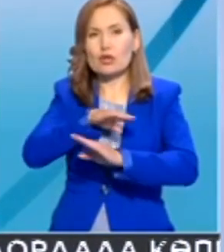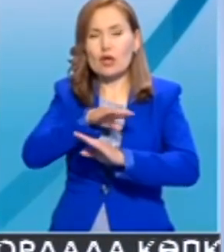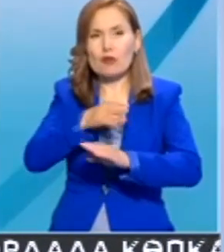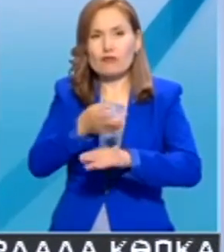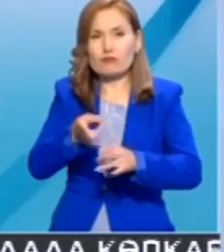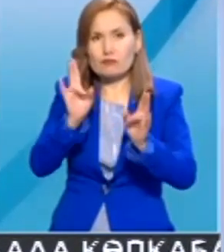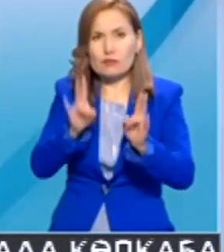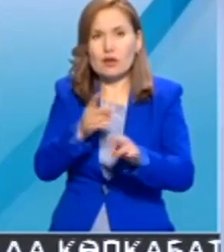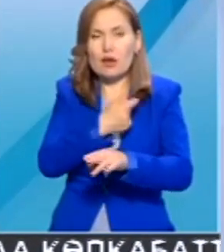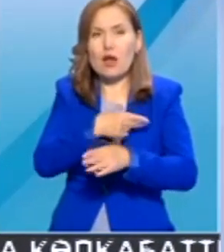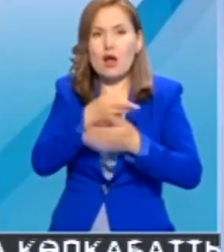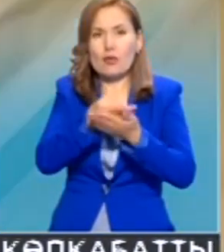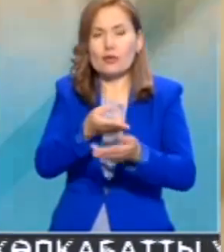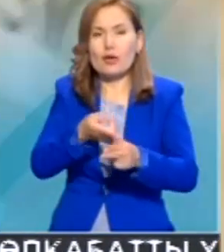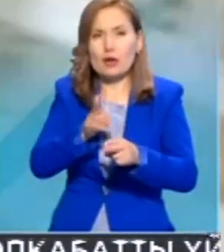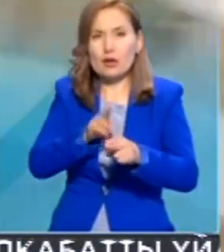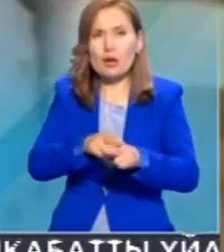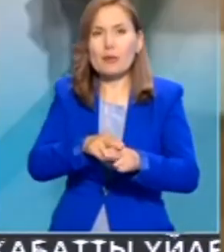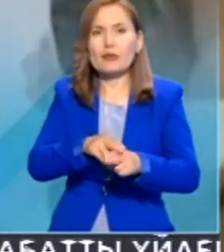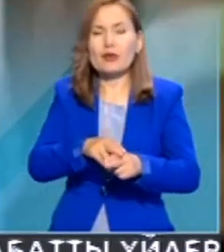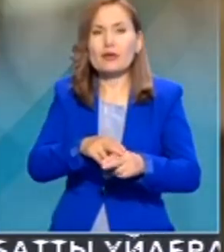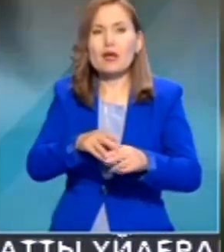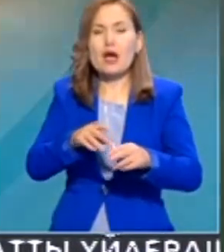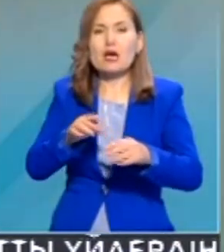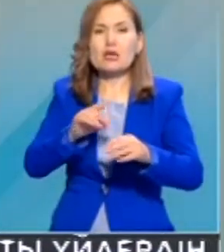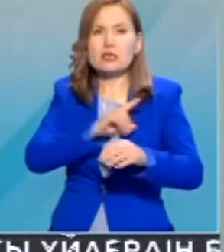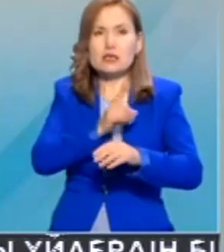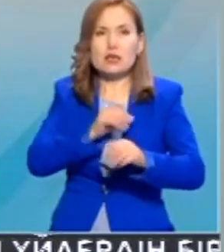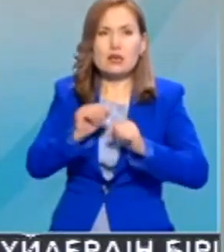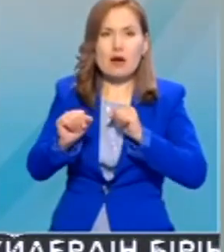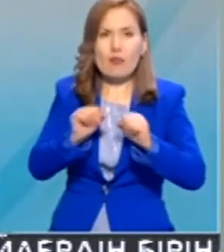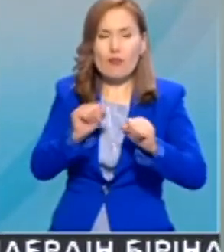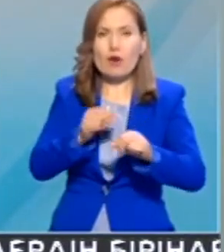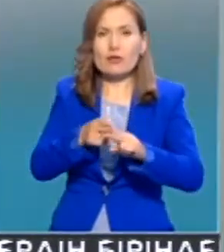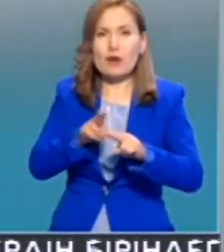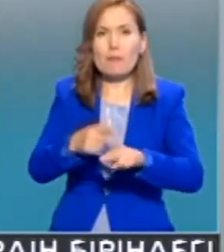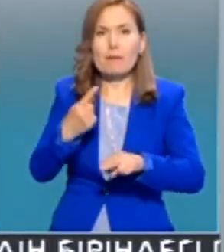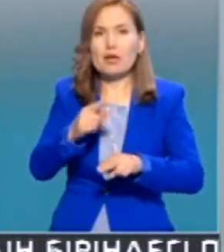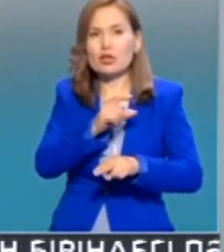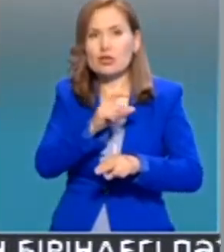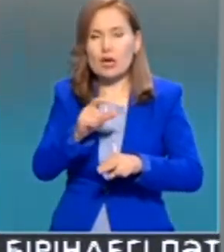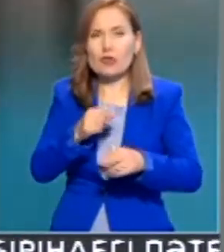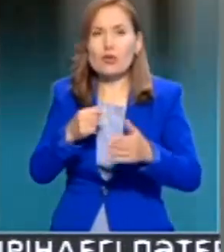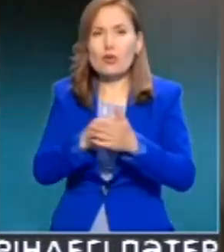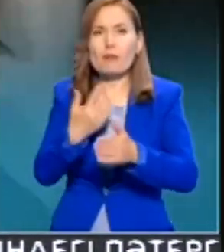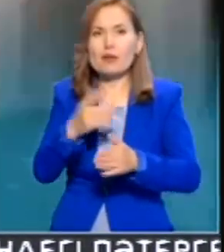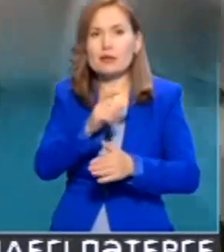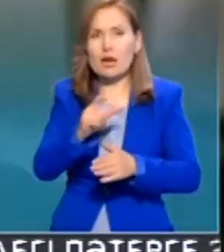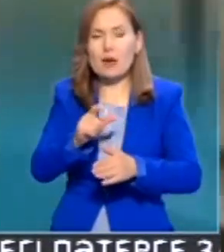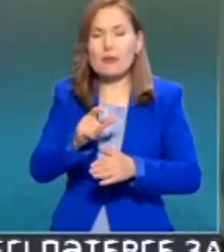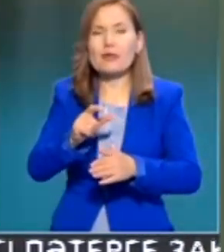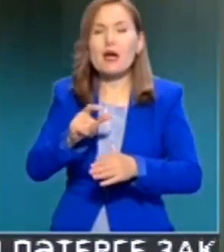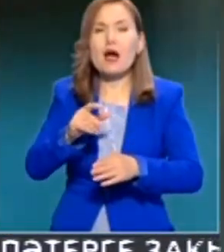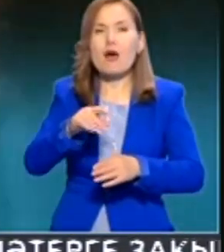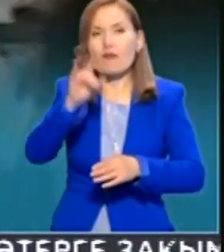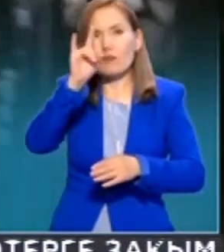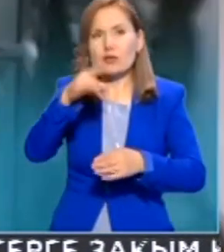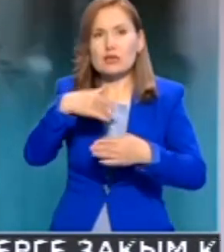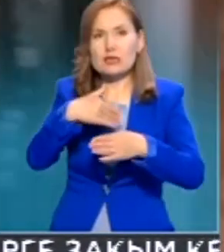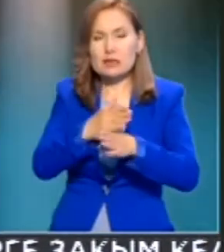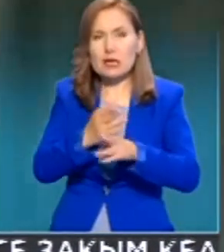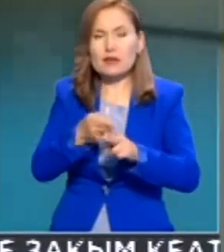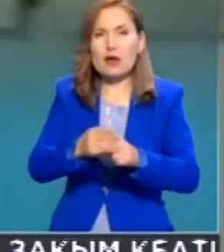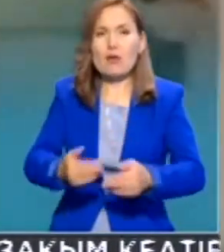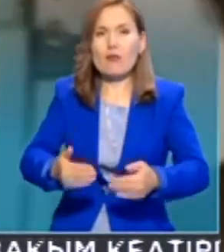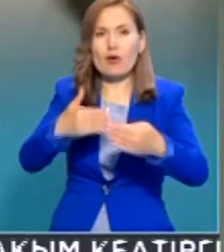пәтерде құрылыс жұмыстарын жүргізу кезінде болған. Дүмпудің қатты болғаны соншалық 1-ші қабаттан 5-ші қабатқа дейін шынылар сынып, пәтерлердің бөлмеаралық қабырғалары